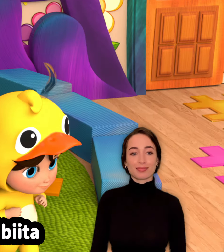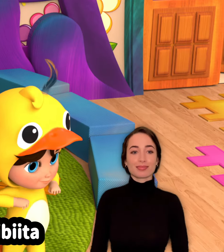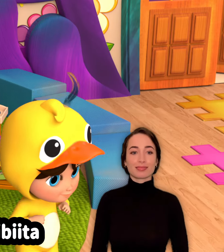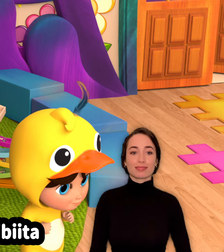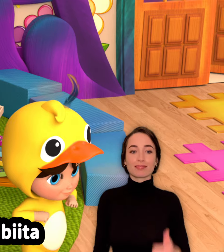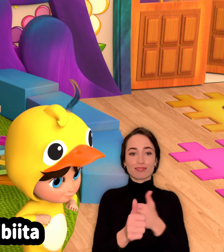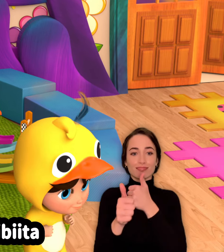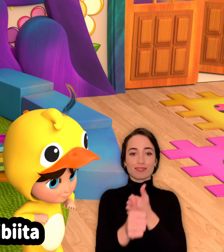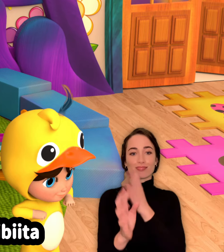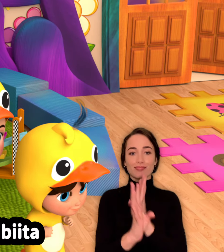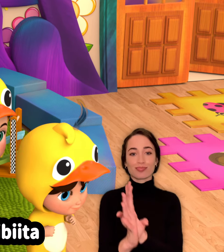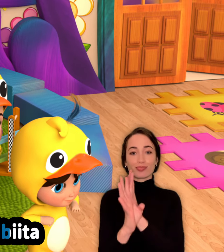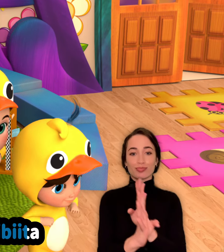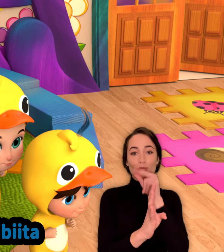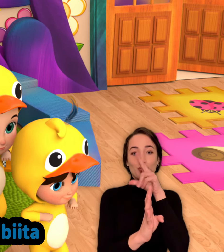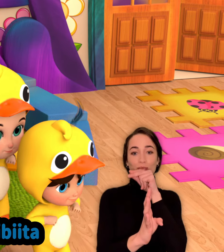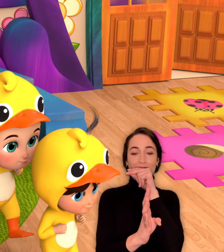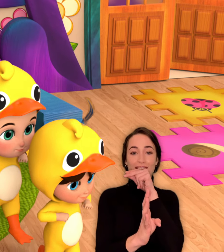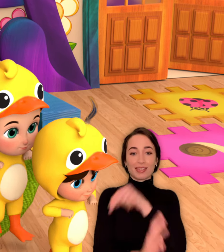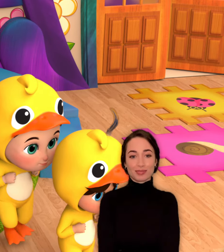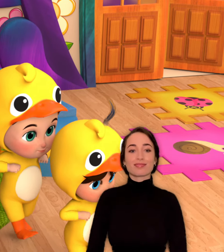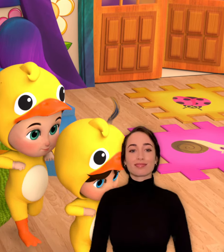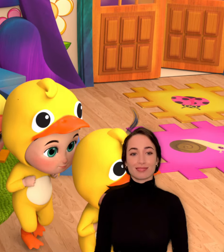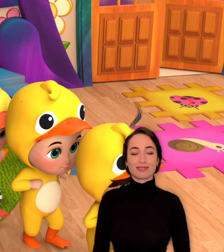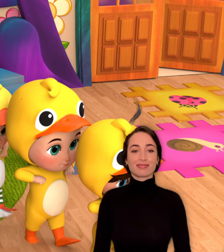他のアヒルを導い